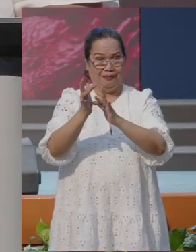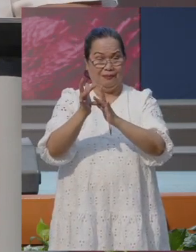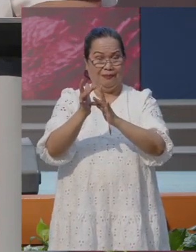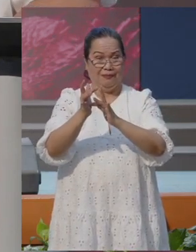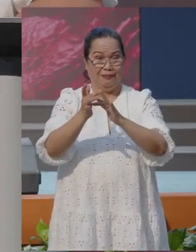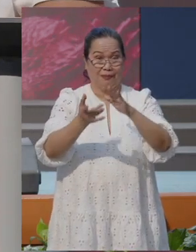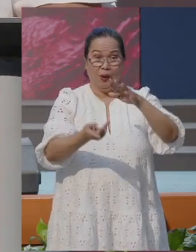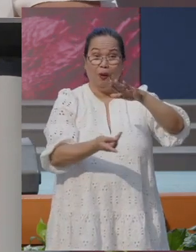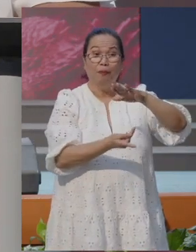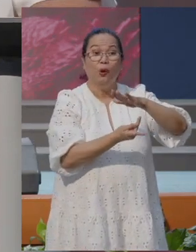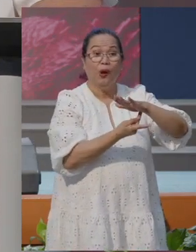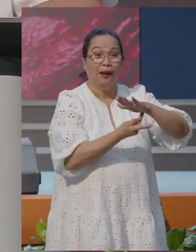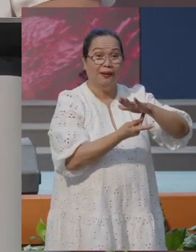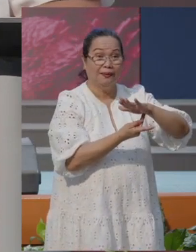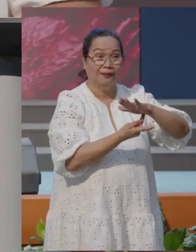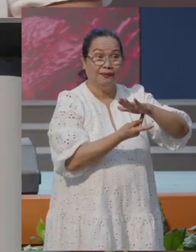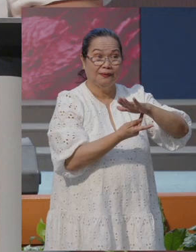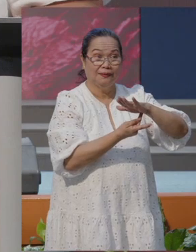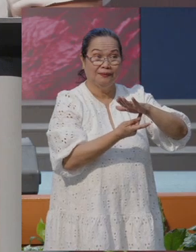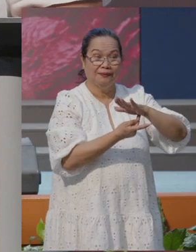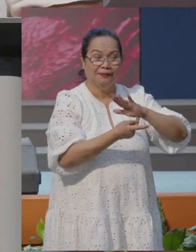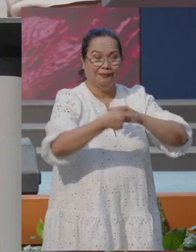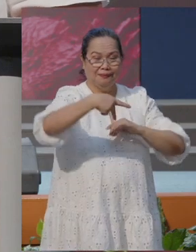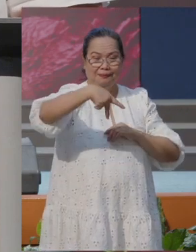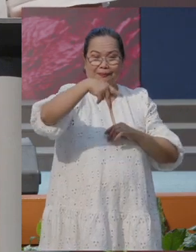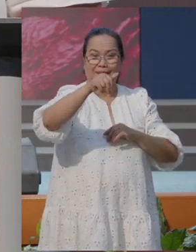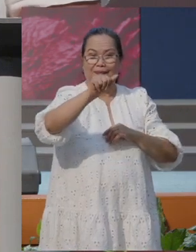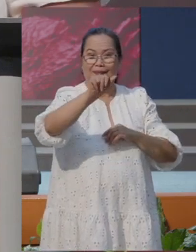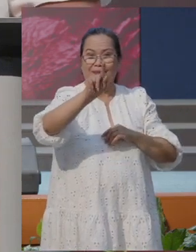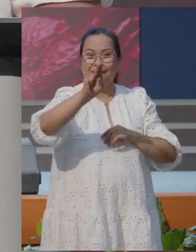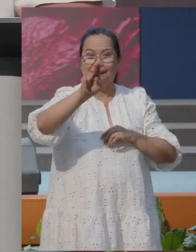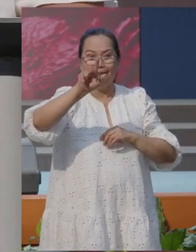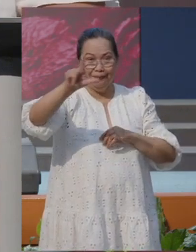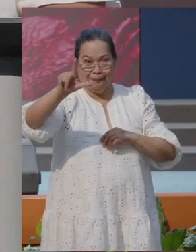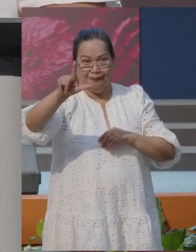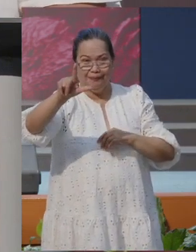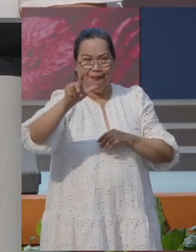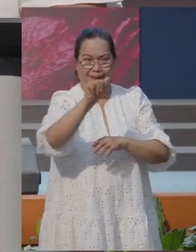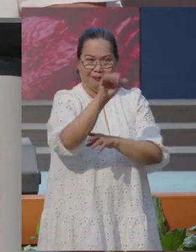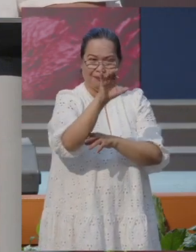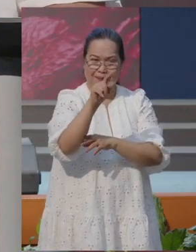Si Pablo, nung siya ay naaresto sa Acts 22:1,